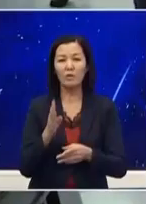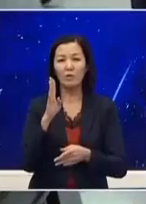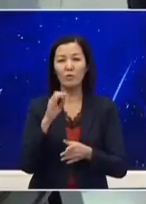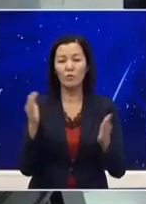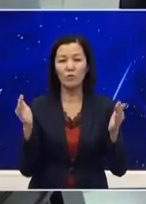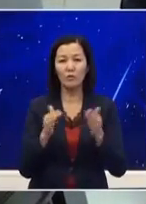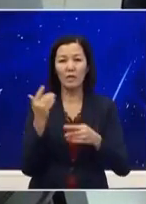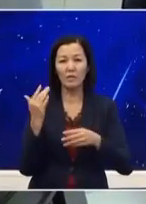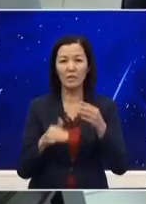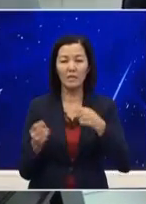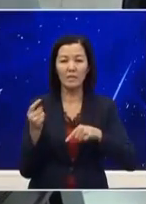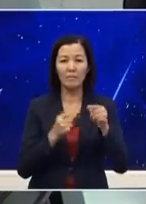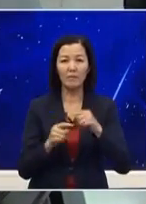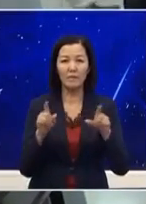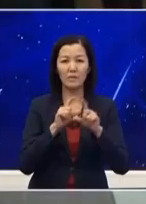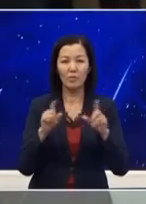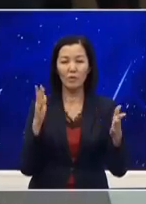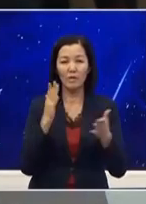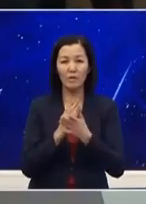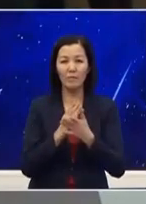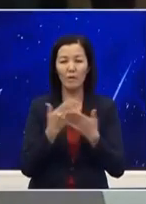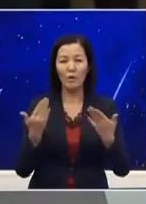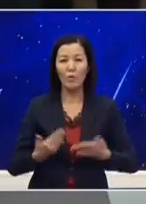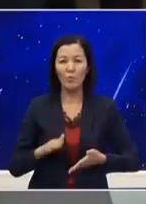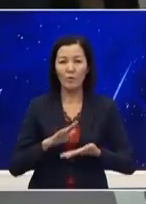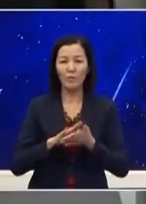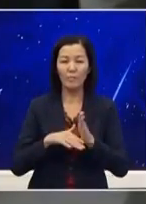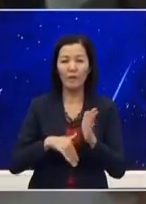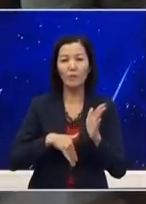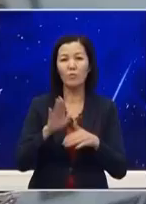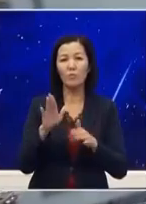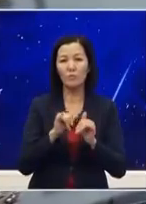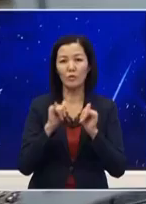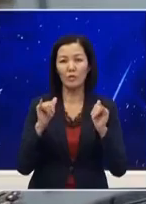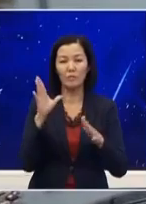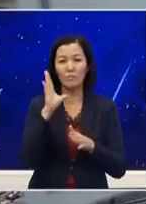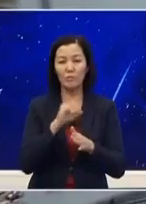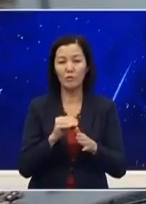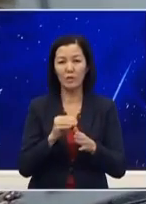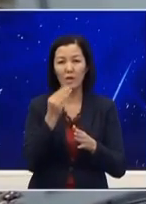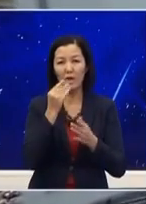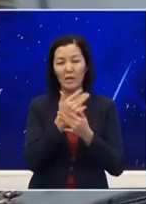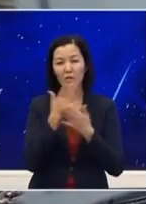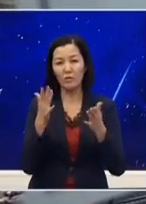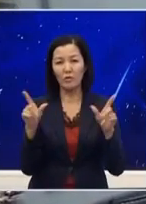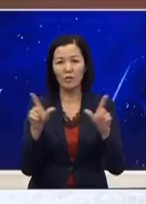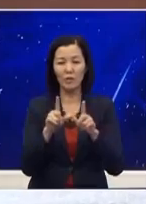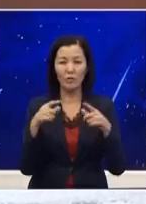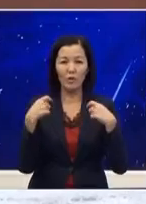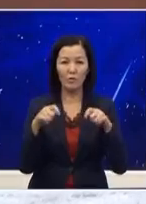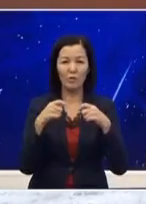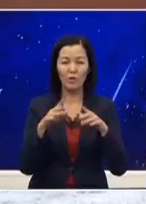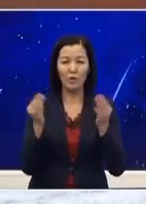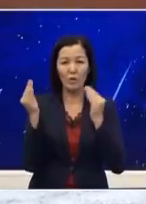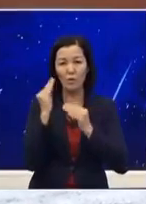шағын және орта бизнес орны бар. Бұл халықтың өмір сүру белсенділігінің едәуір артқанын білдіреді. Азық-түлік дүкендері, сауда үйлері,